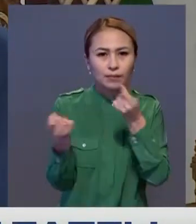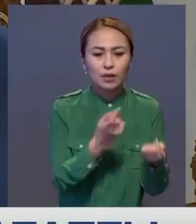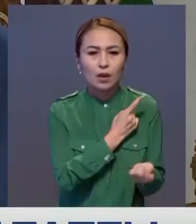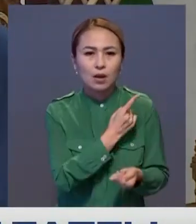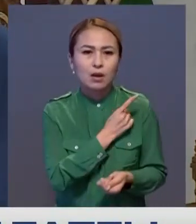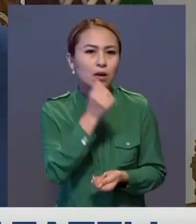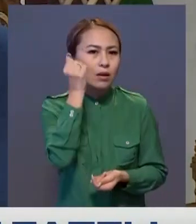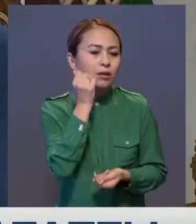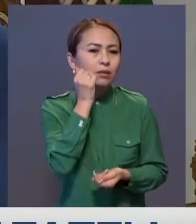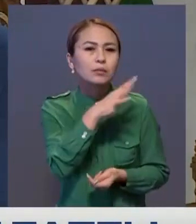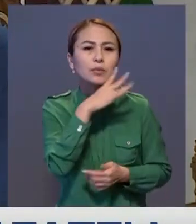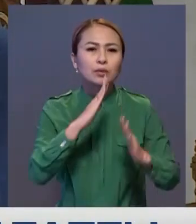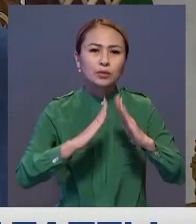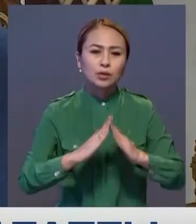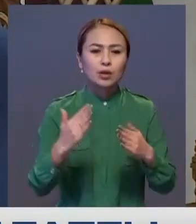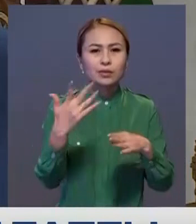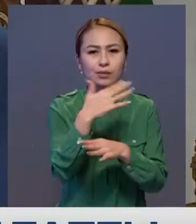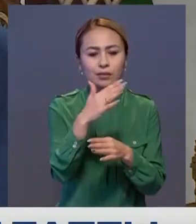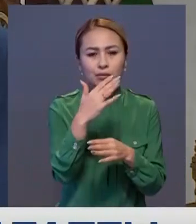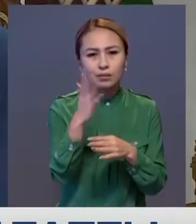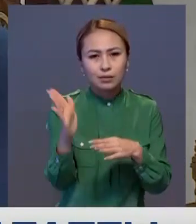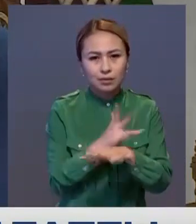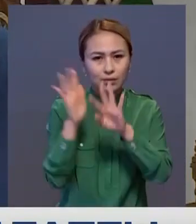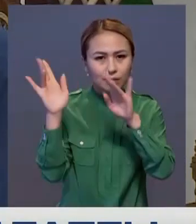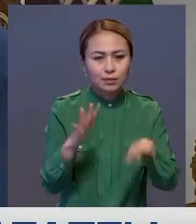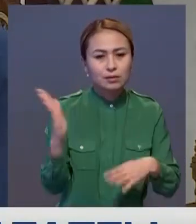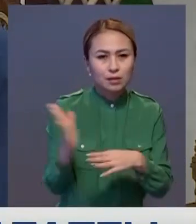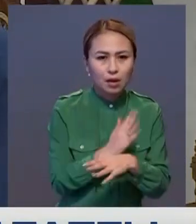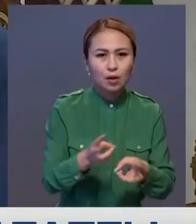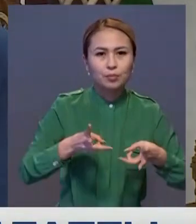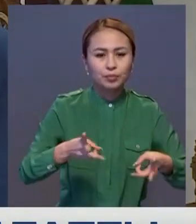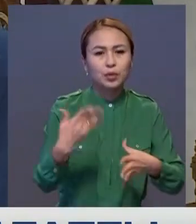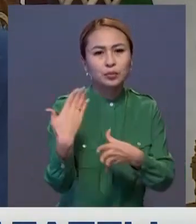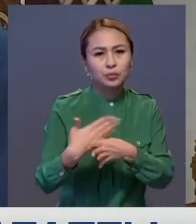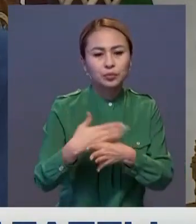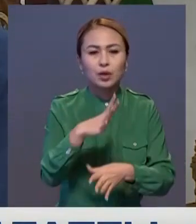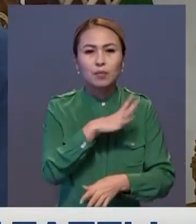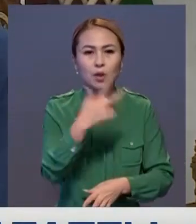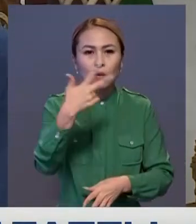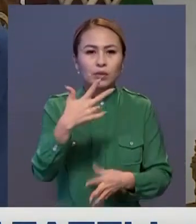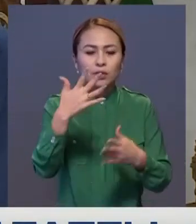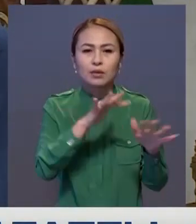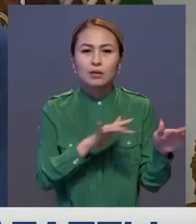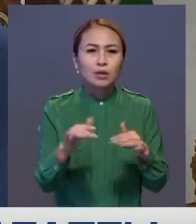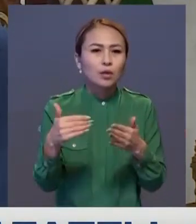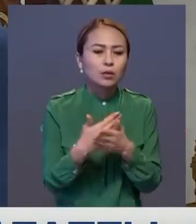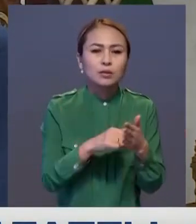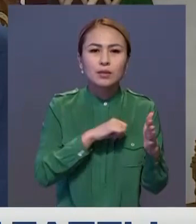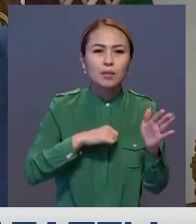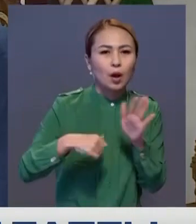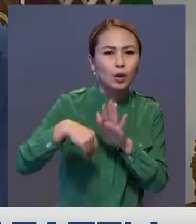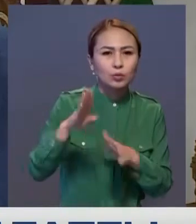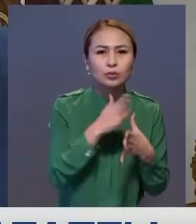тұратын қарттар көп. Солардың қарын күреп, пешін жағуға жәрдемдесеміз. 30 игі іс марафон аясында елорда тұрғындарына